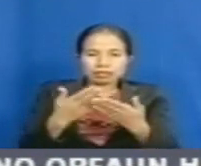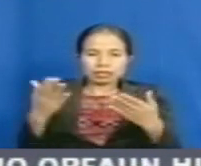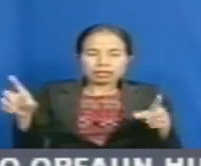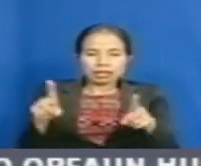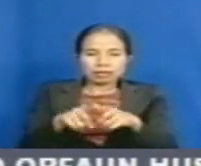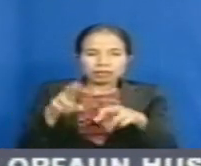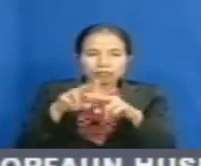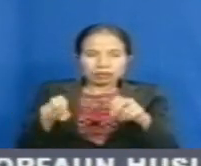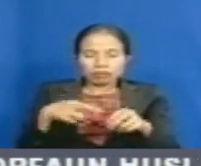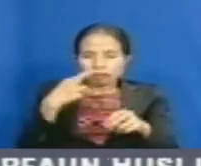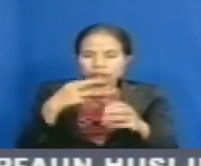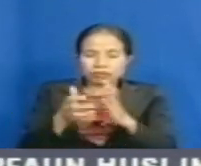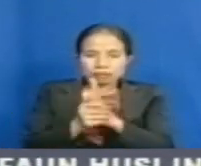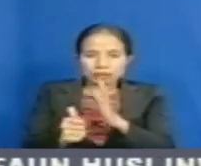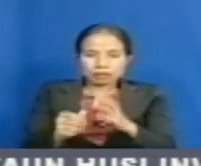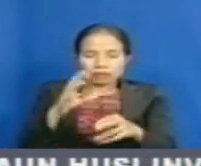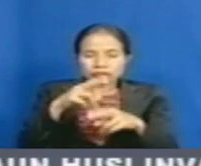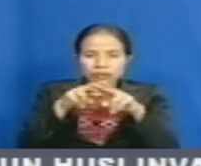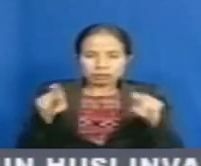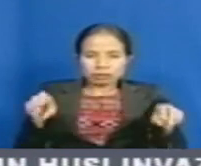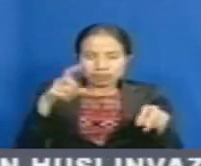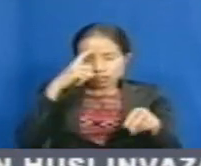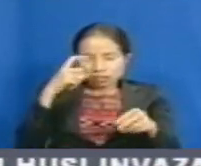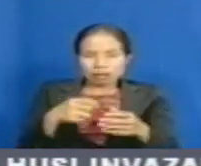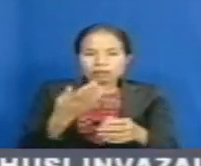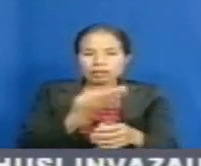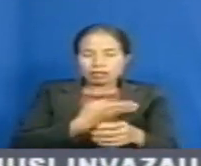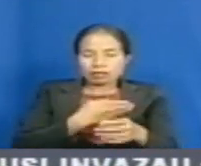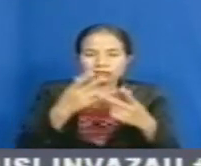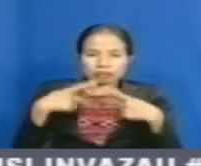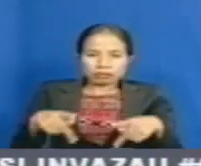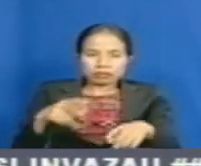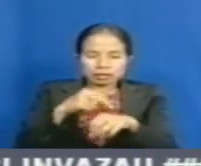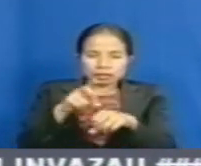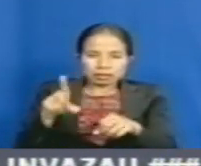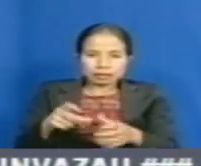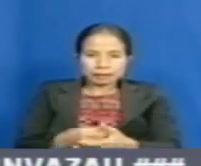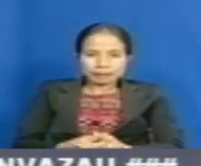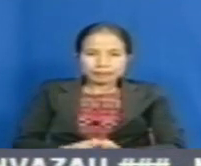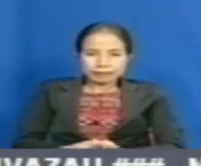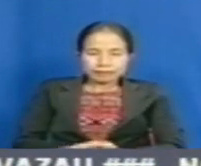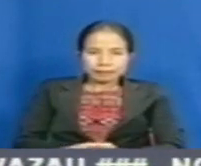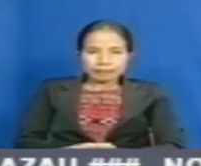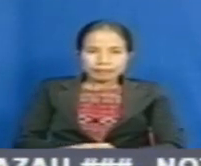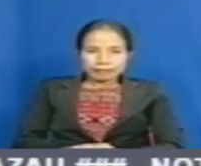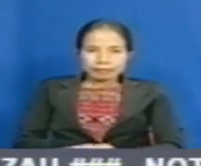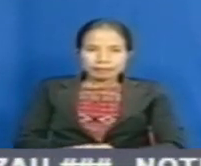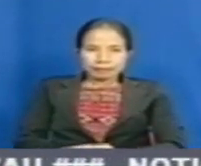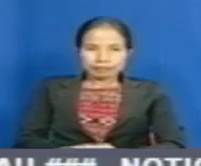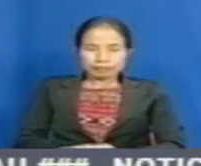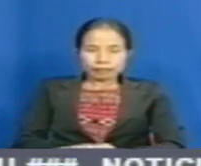manutolu fos minate ingho supermi tambah folis sa ia loza sira ia nasional. Husi Manatutu Aurelia Madeira